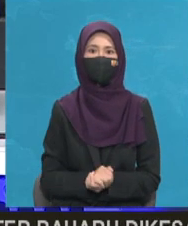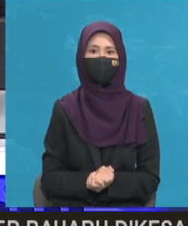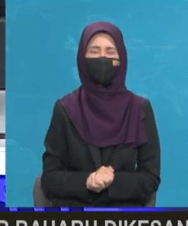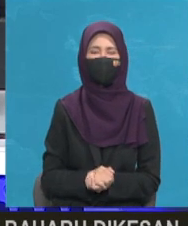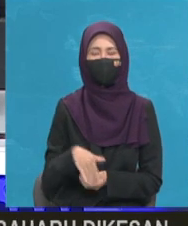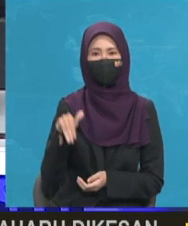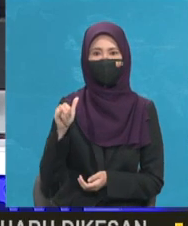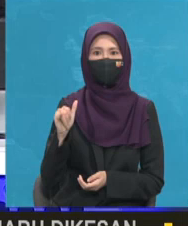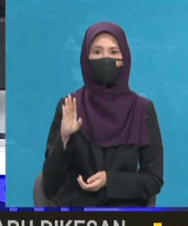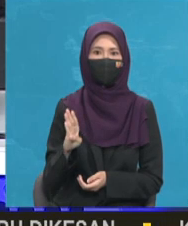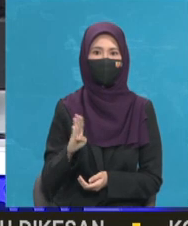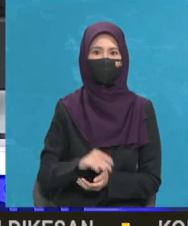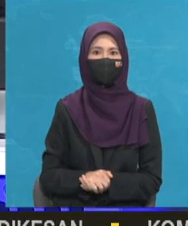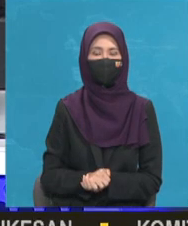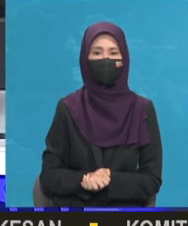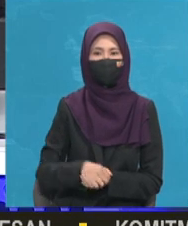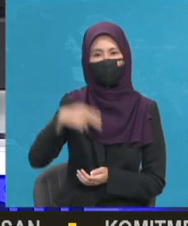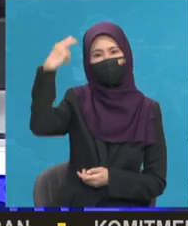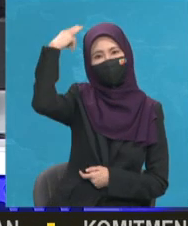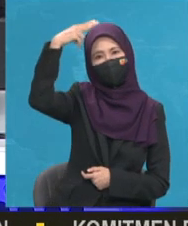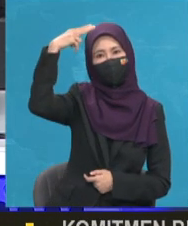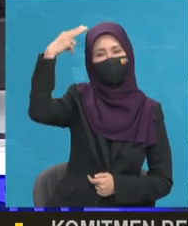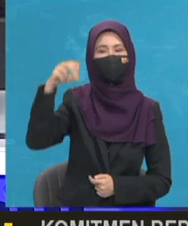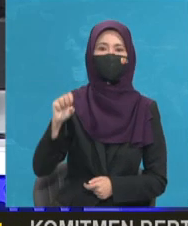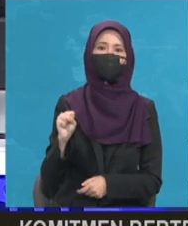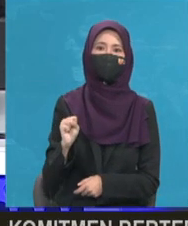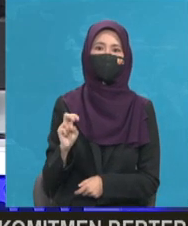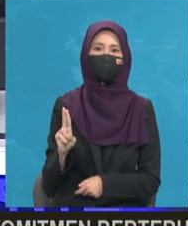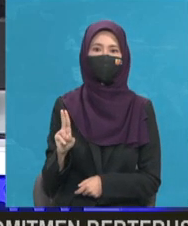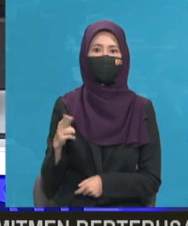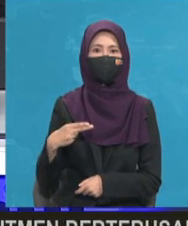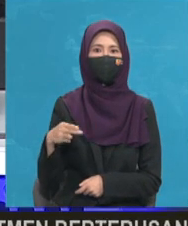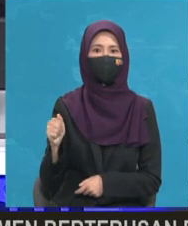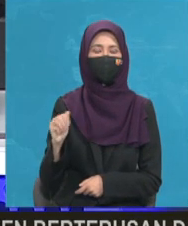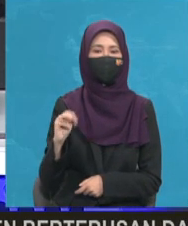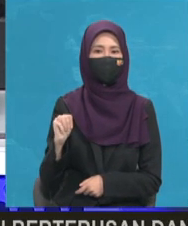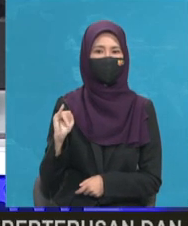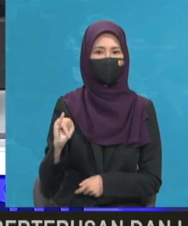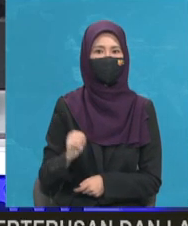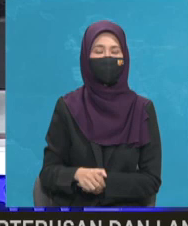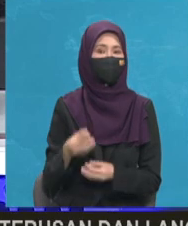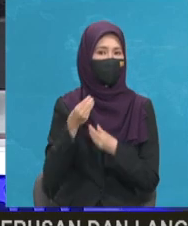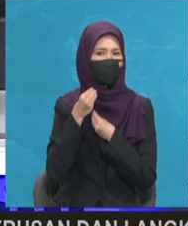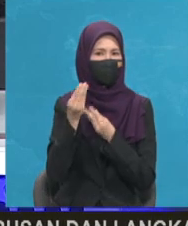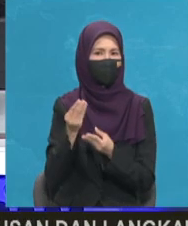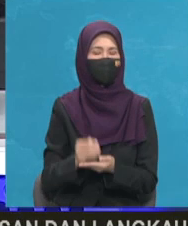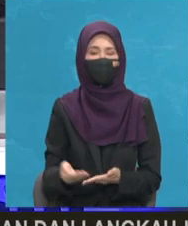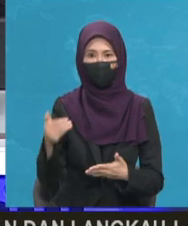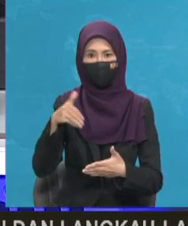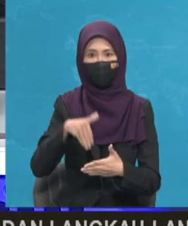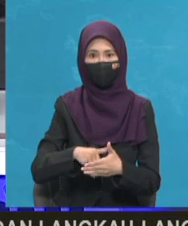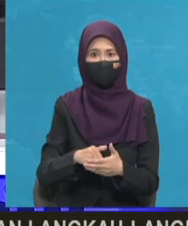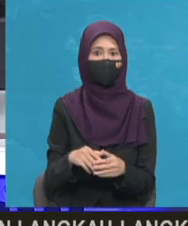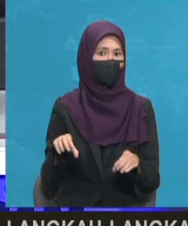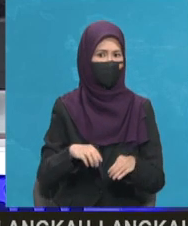terhormat dato' Sri Setyo Aji Suhaimi bin Haji cover dalam ucap tambahan selain menjelaskan dalam usaha beralih ke